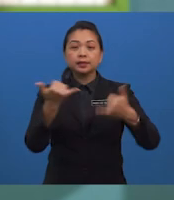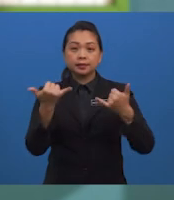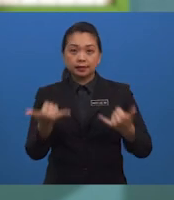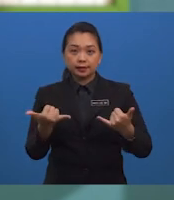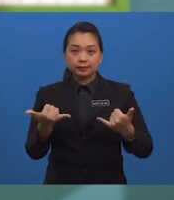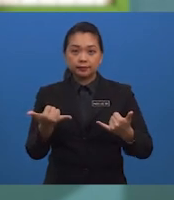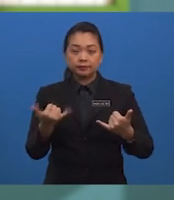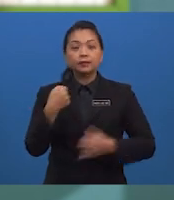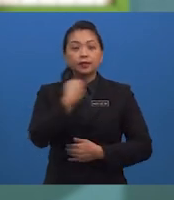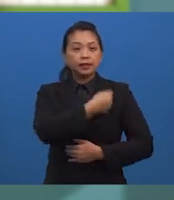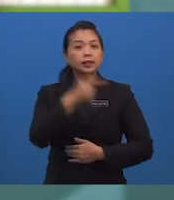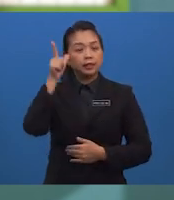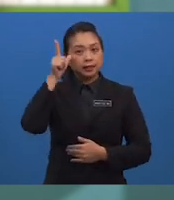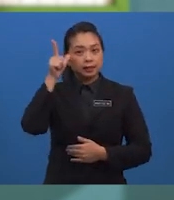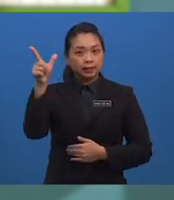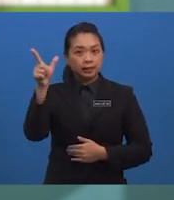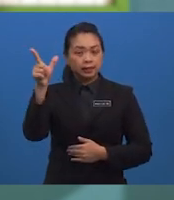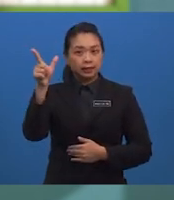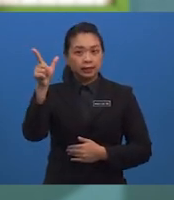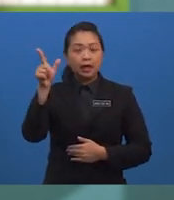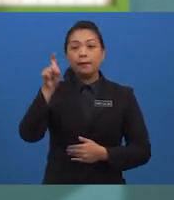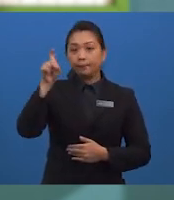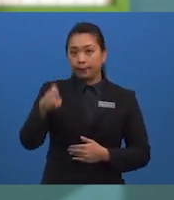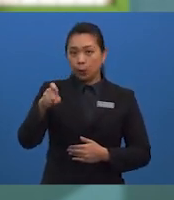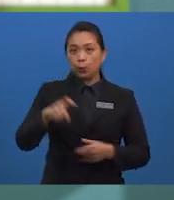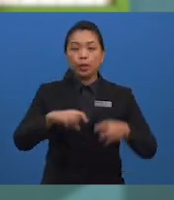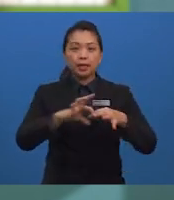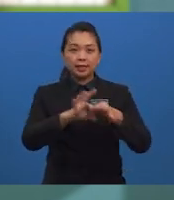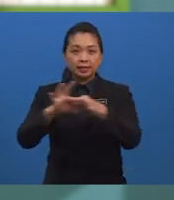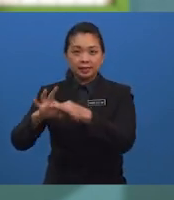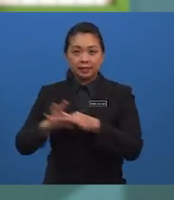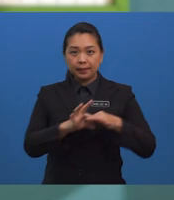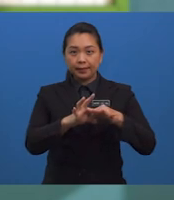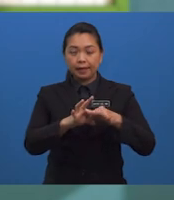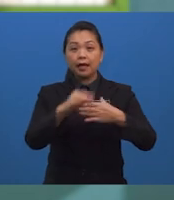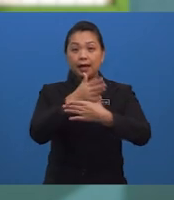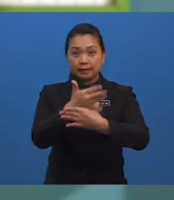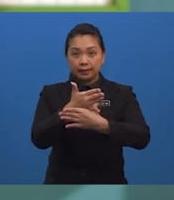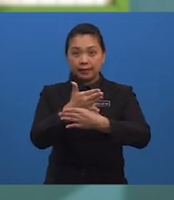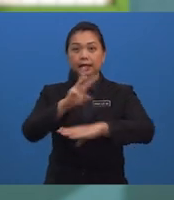Sekarang, kita lihat pula mengenai keperluan kerjasama antara kawasan.